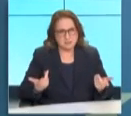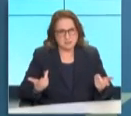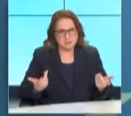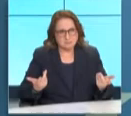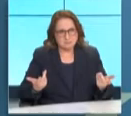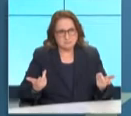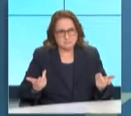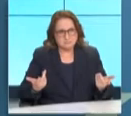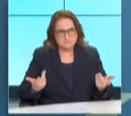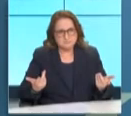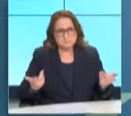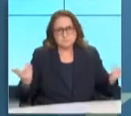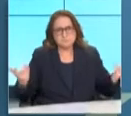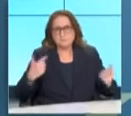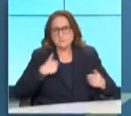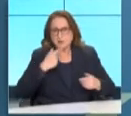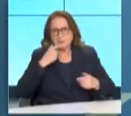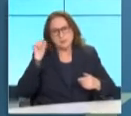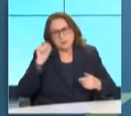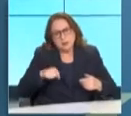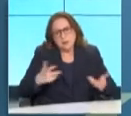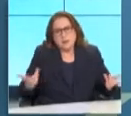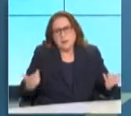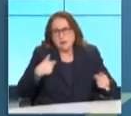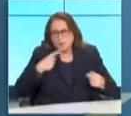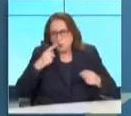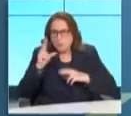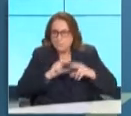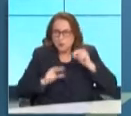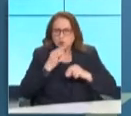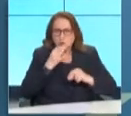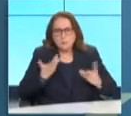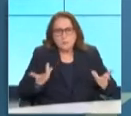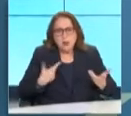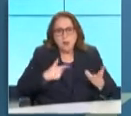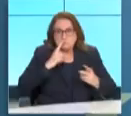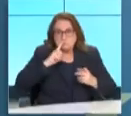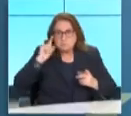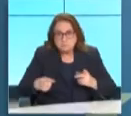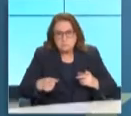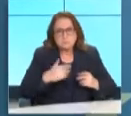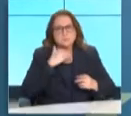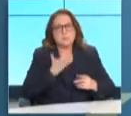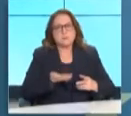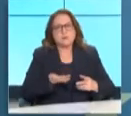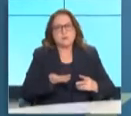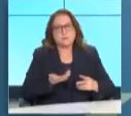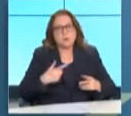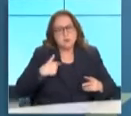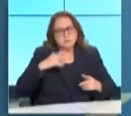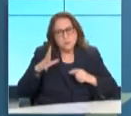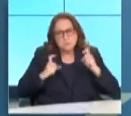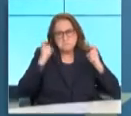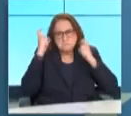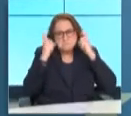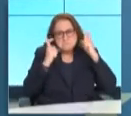μας απασχολήσει είναι η παγκόσμια επισιτιστική κρίση, για την οποία έχω συγκαλέσει μία σύσκεψη με την ηγεσία του